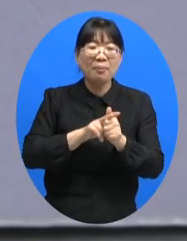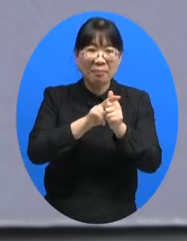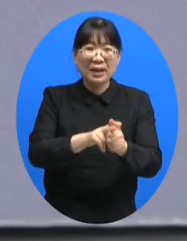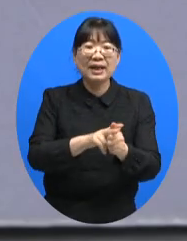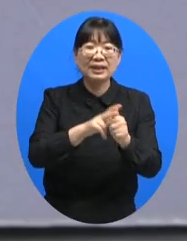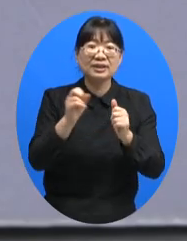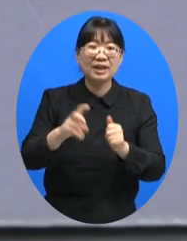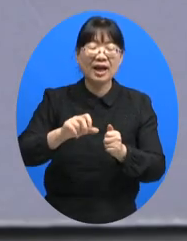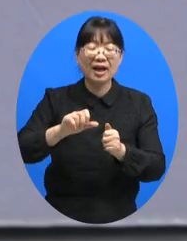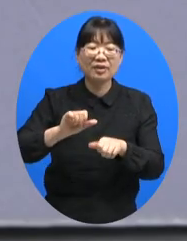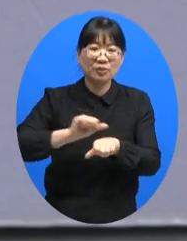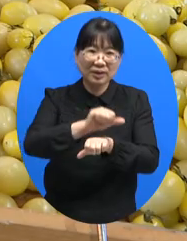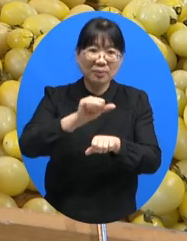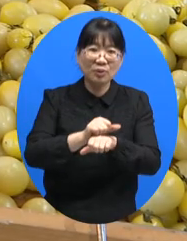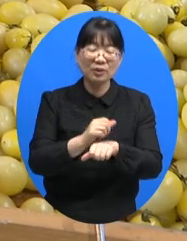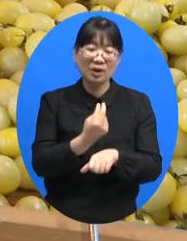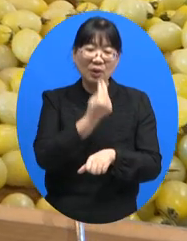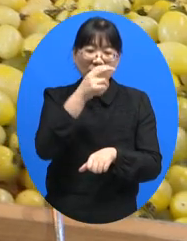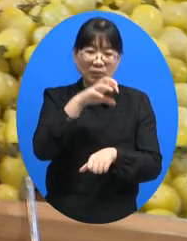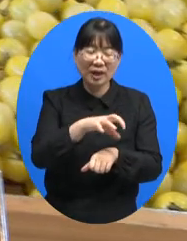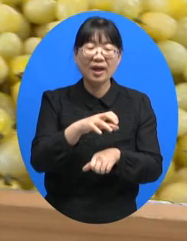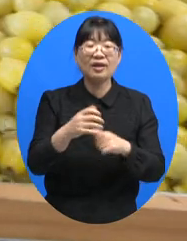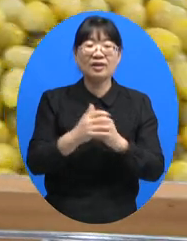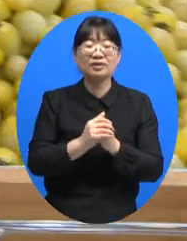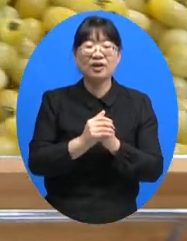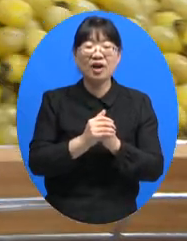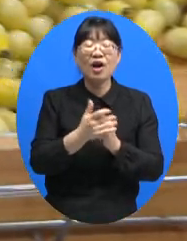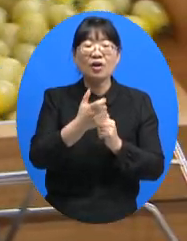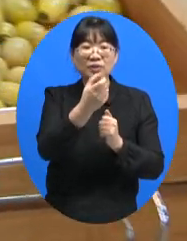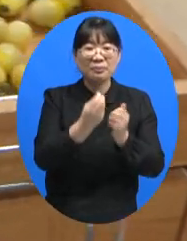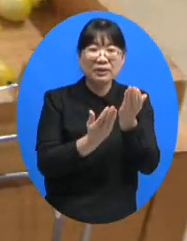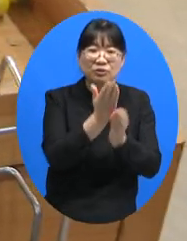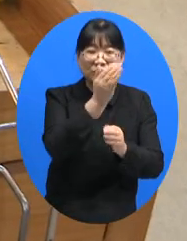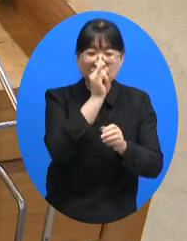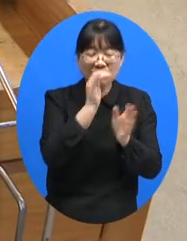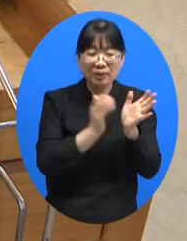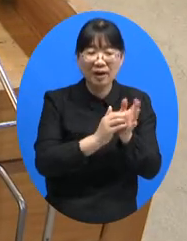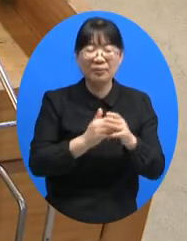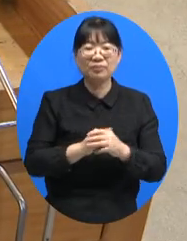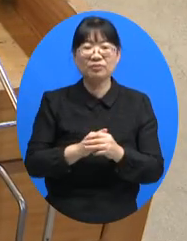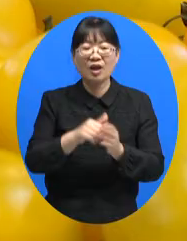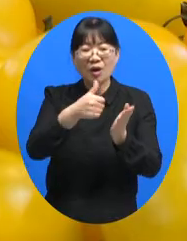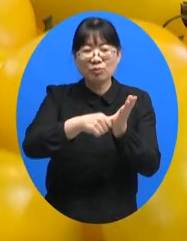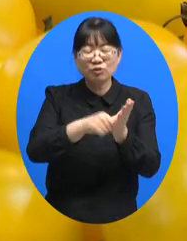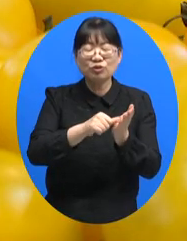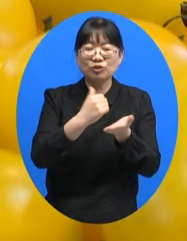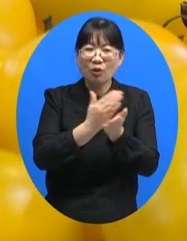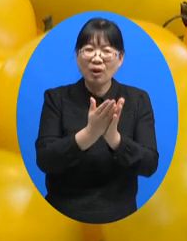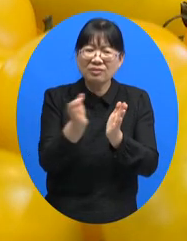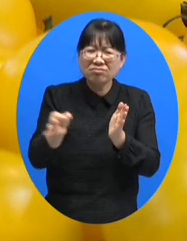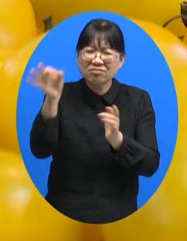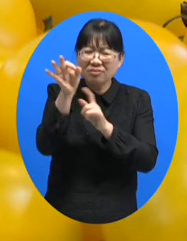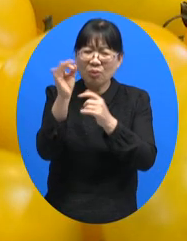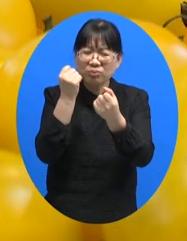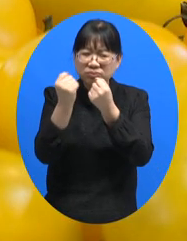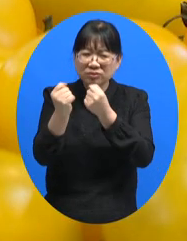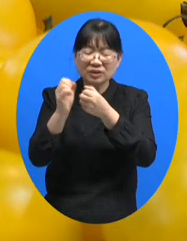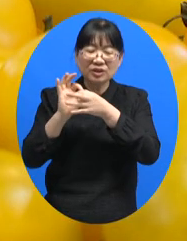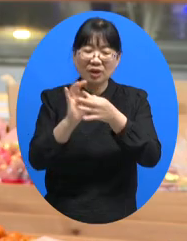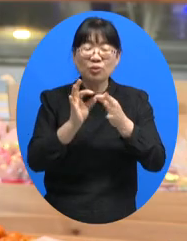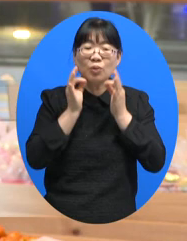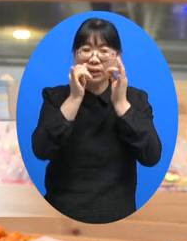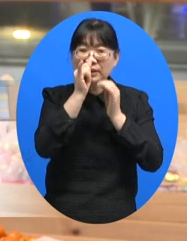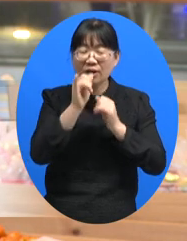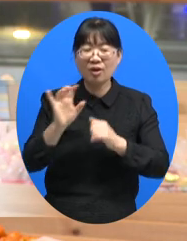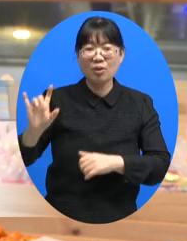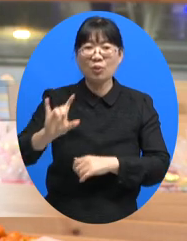불 규모의 수출을 했습니다. 코로나19로 물류비가 대폭 오르는 상황 속에서도 수출의 끈을 놓지 않았기 때문입니다. 코로나가